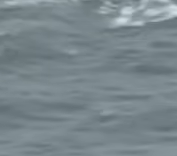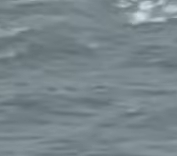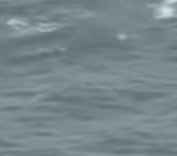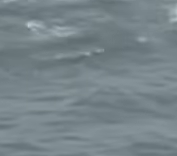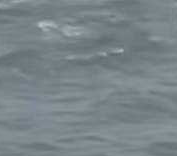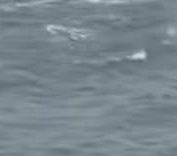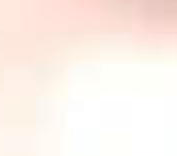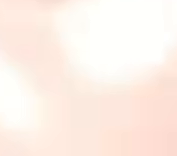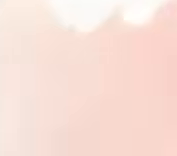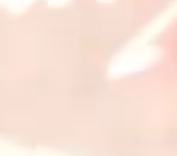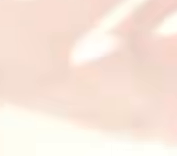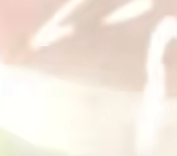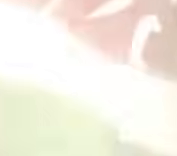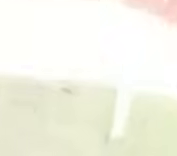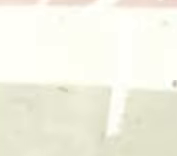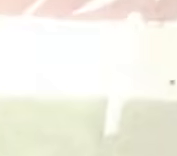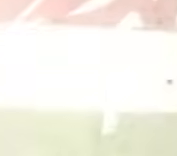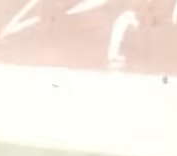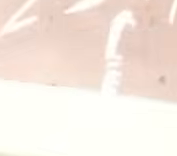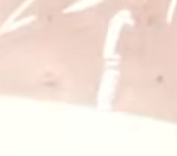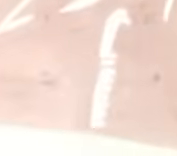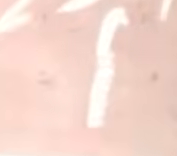kuishia korokoroni.